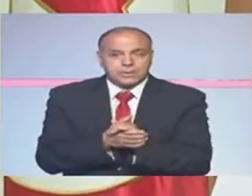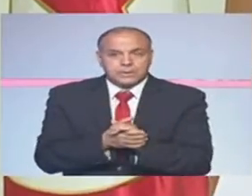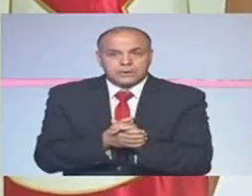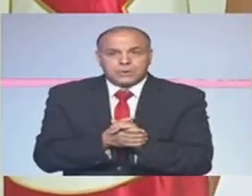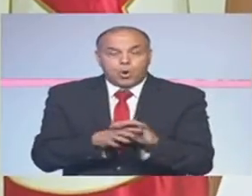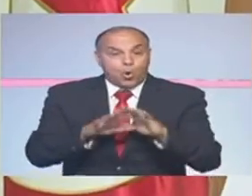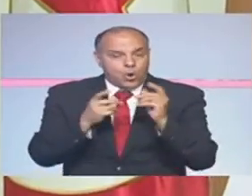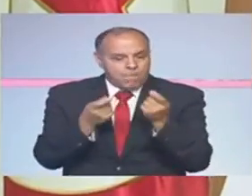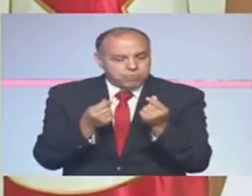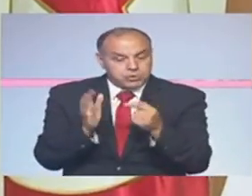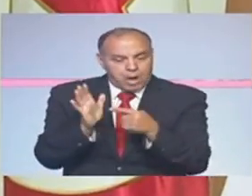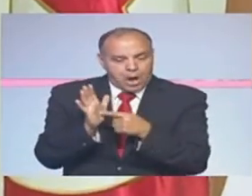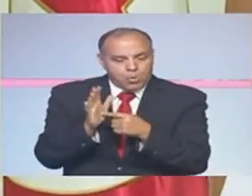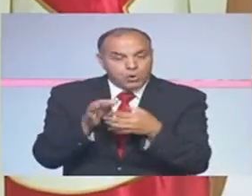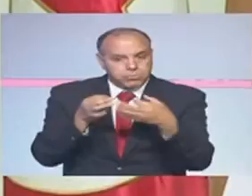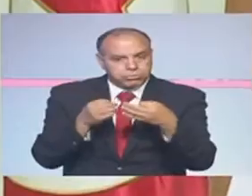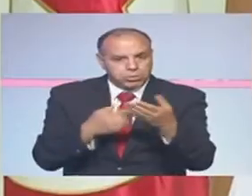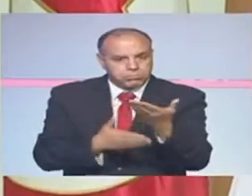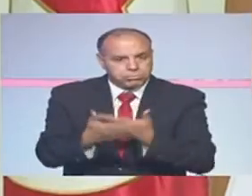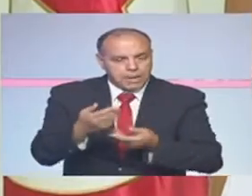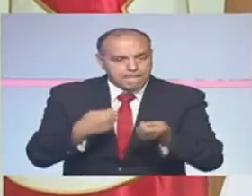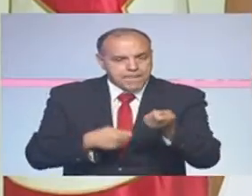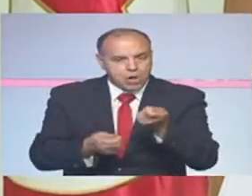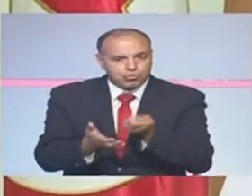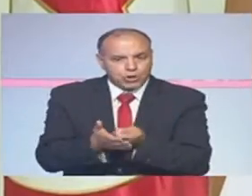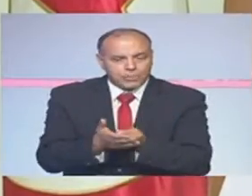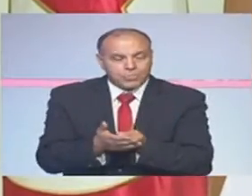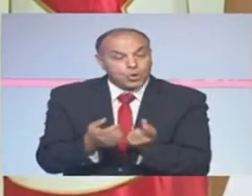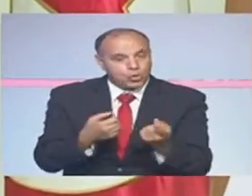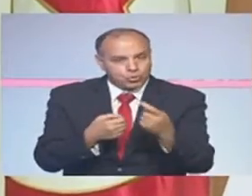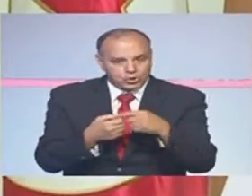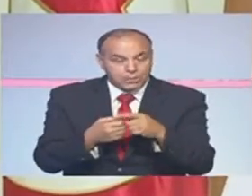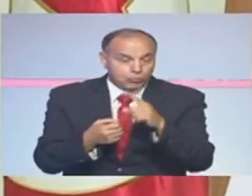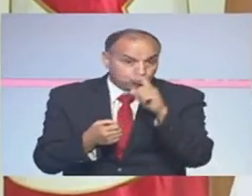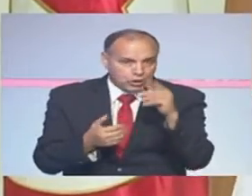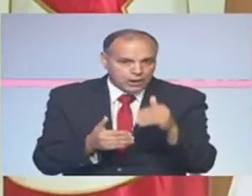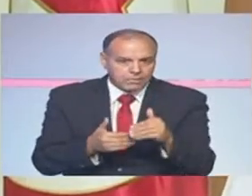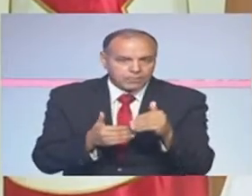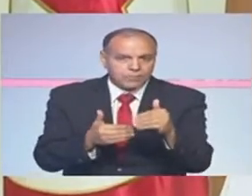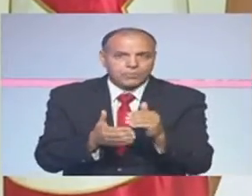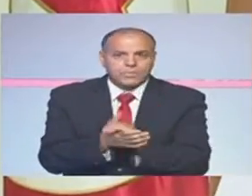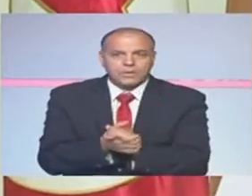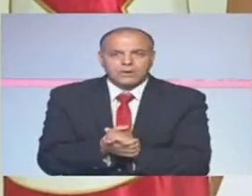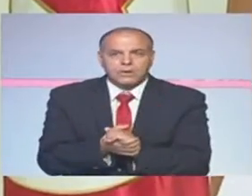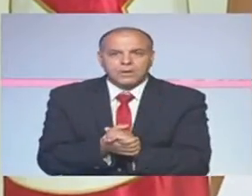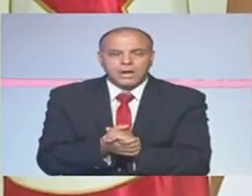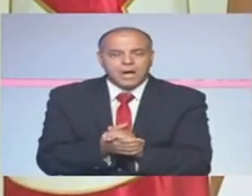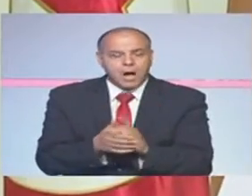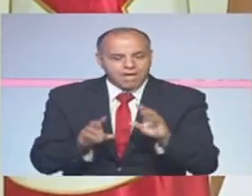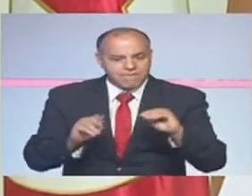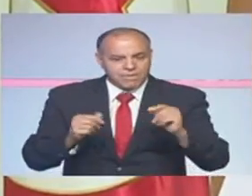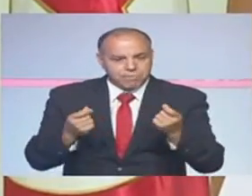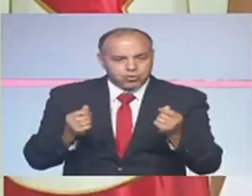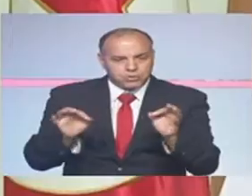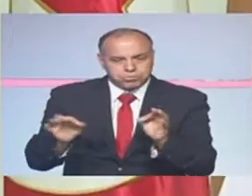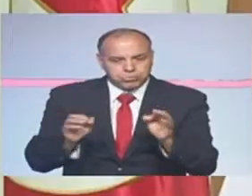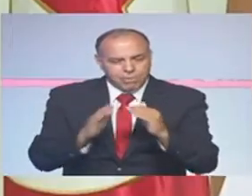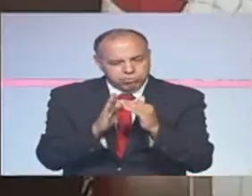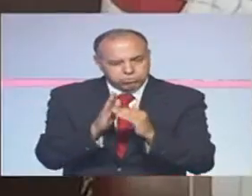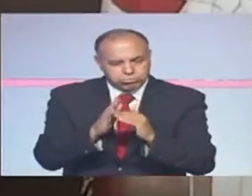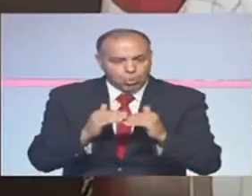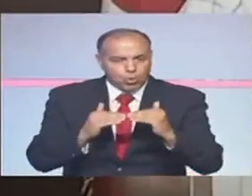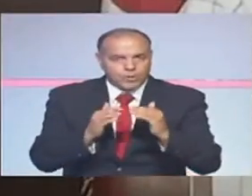تكوين الاسعار وفق قاعده العرض والطلب وستين معنا ان شاء الله في ال التحكم في الاسعار والتخفيف في